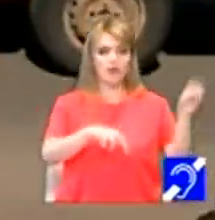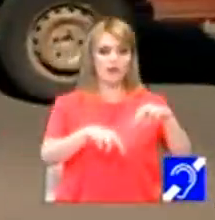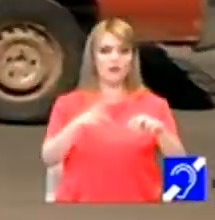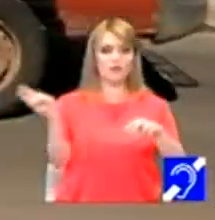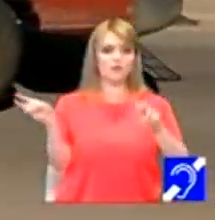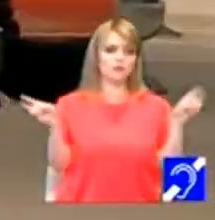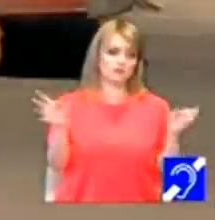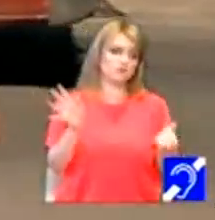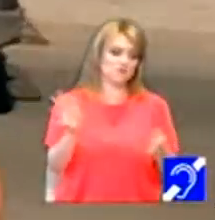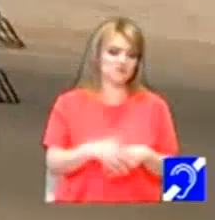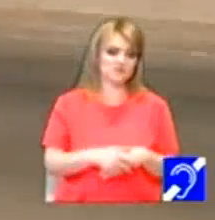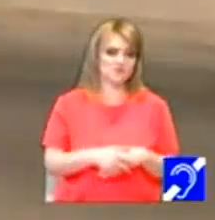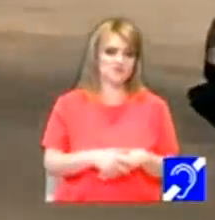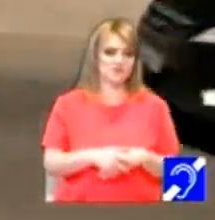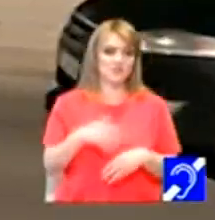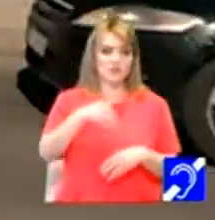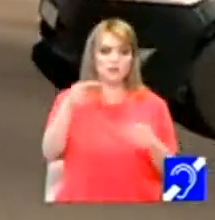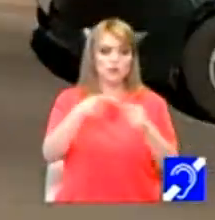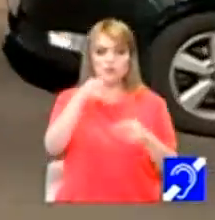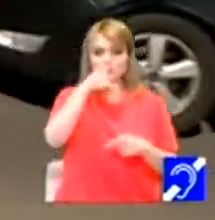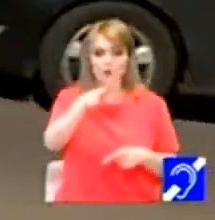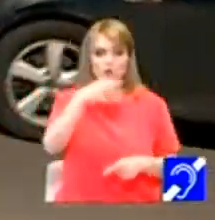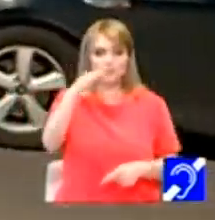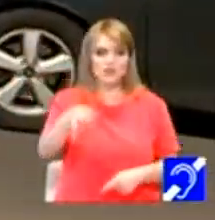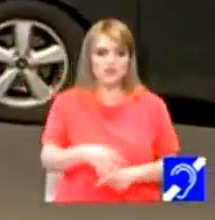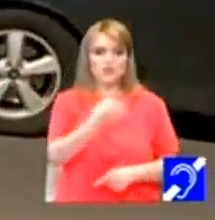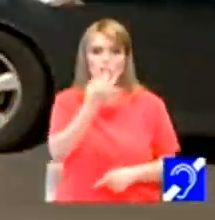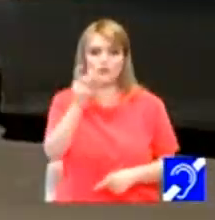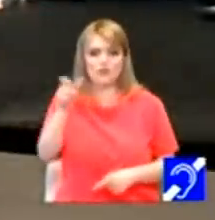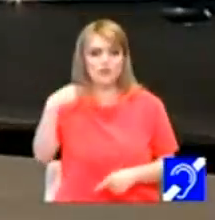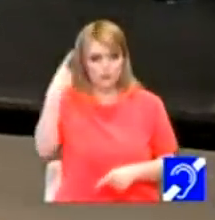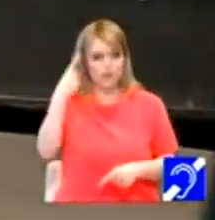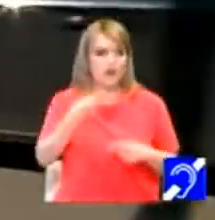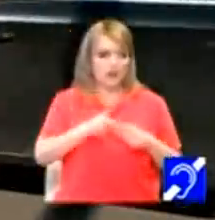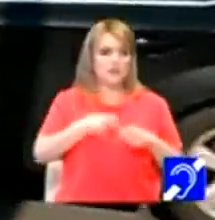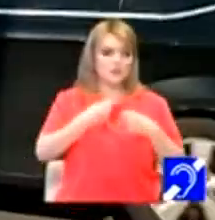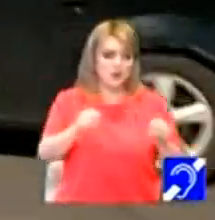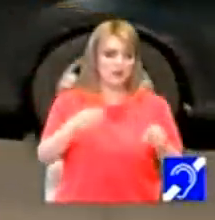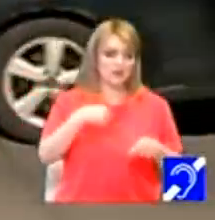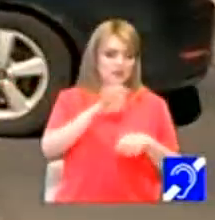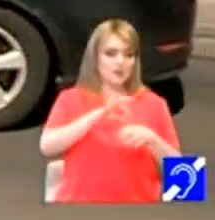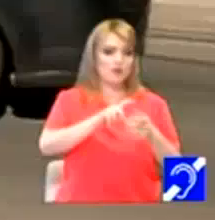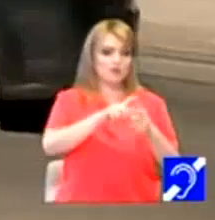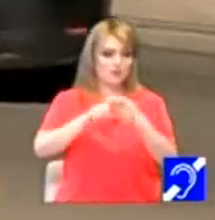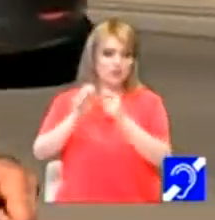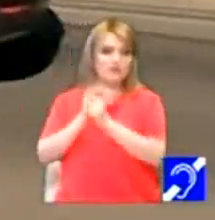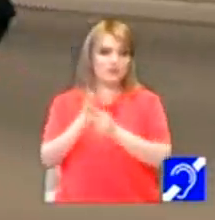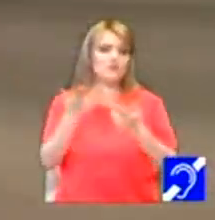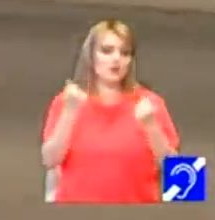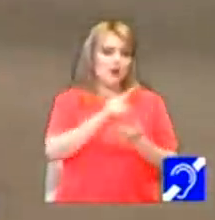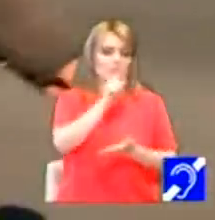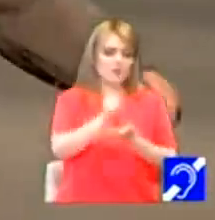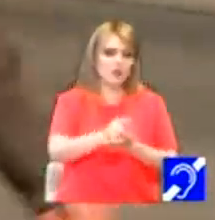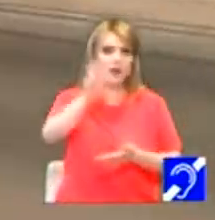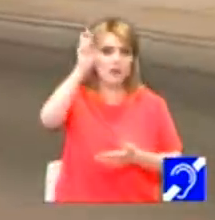că, care merg. Asta credeți că o să ne scape de coronavirus? Da, numai decât. Unde merge Duhul